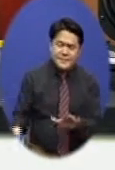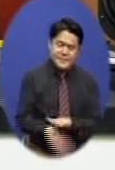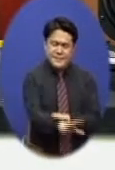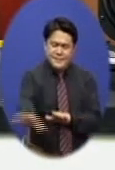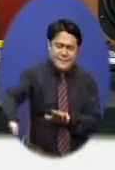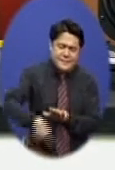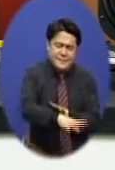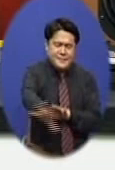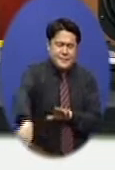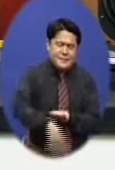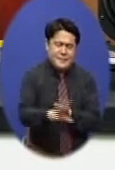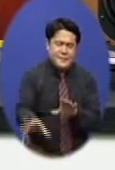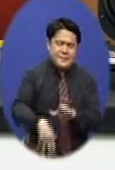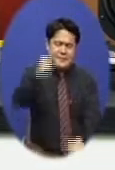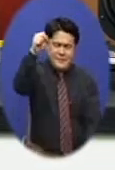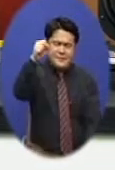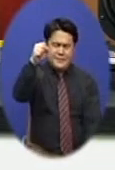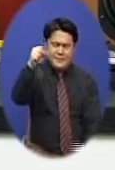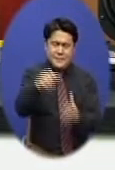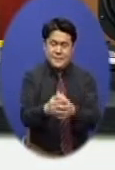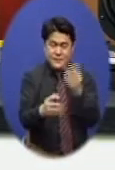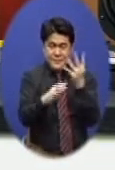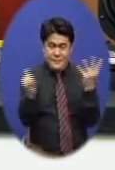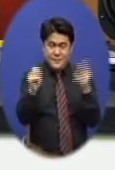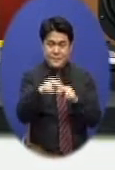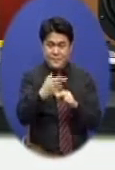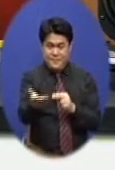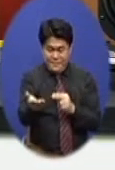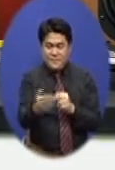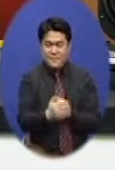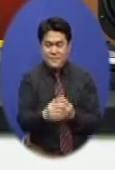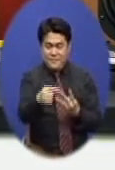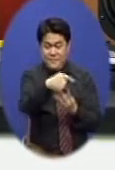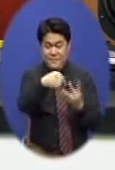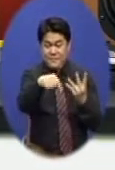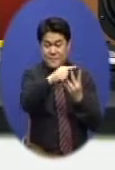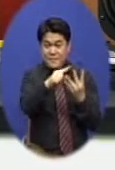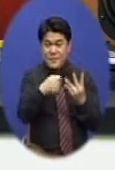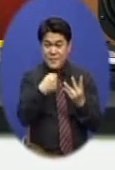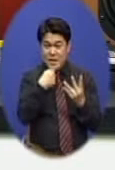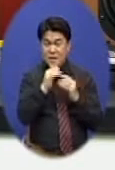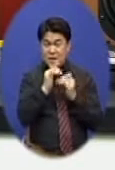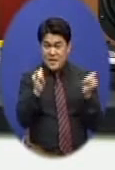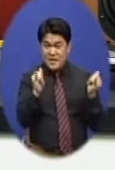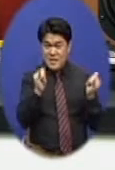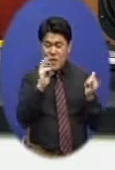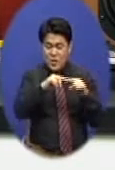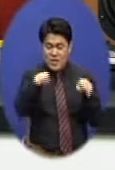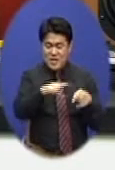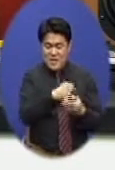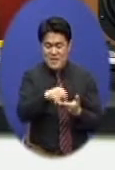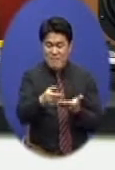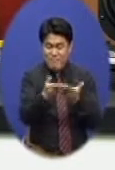추첨을 해서 세 분에게 드리고 또 한 분에게 또 드립니다. 자, 네. 세 분은 뭔가요? 저희 MC들의 사인 CD를 드리고요. 또 한 분에게는?